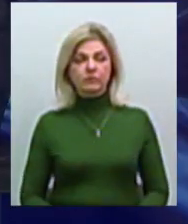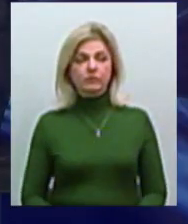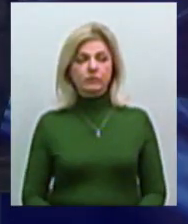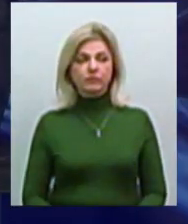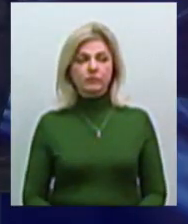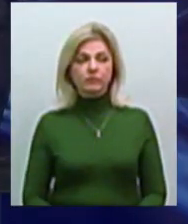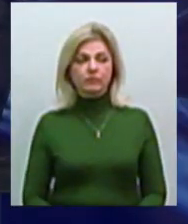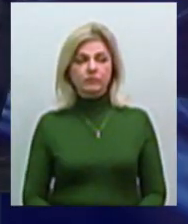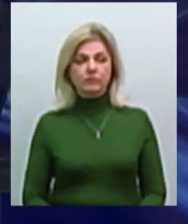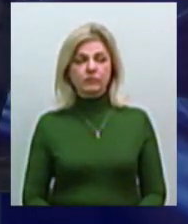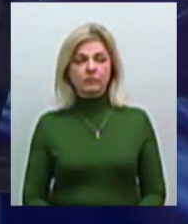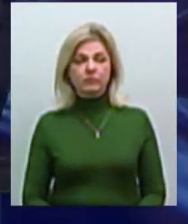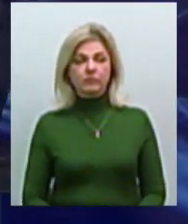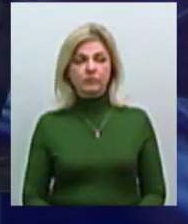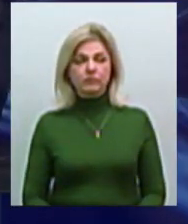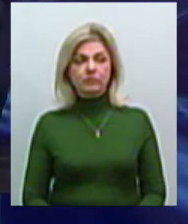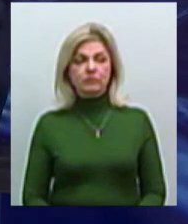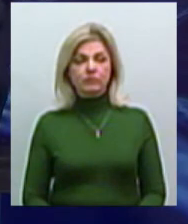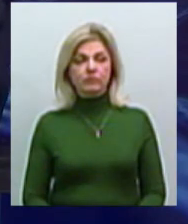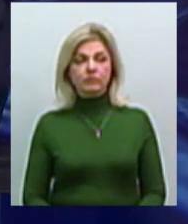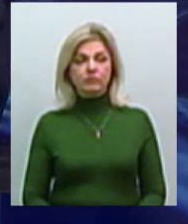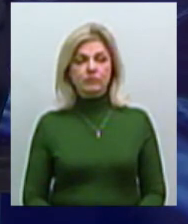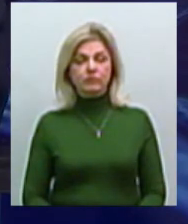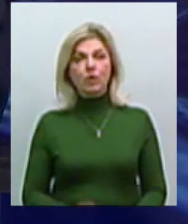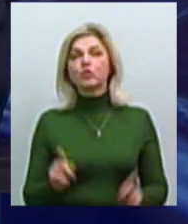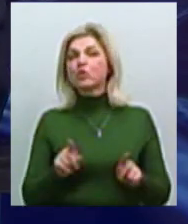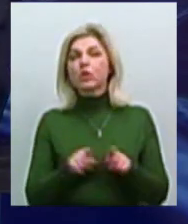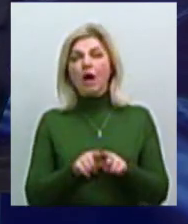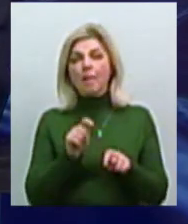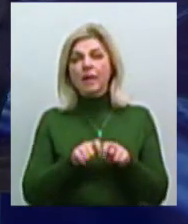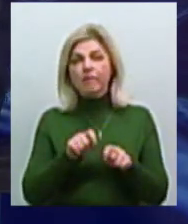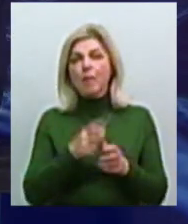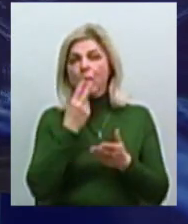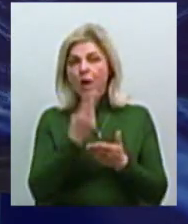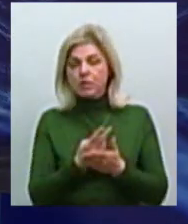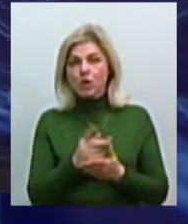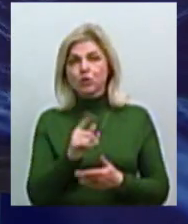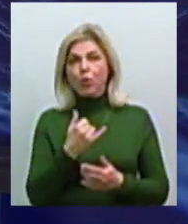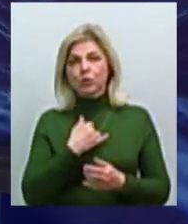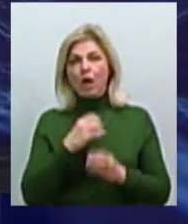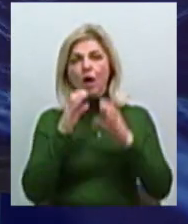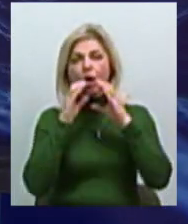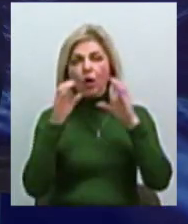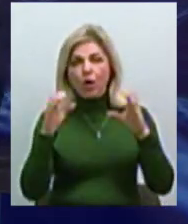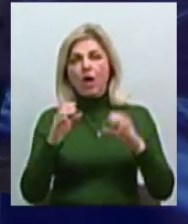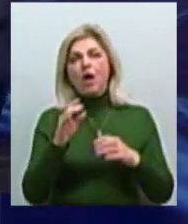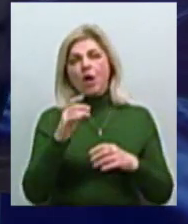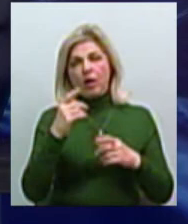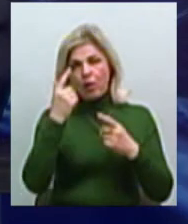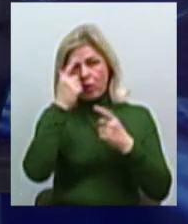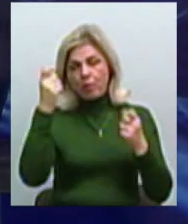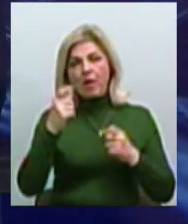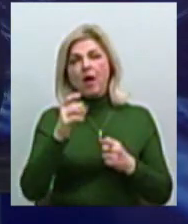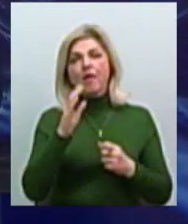перевірка? Що ще показала, що у нас один гучномовець з Большої Кринихи не